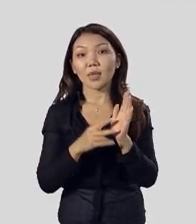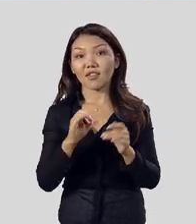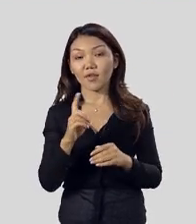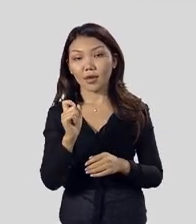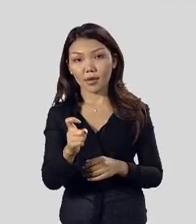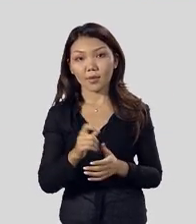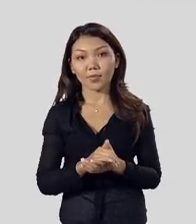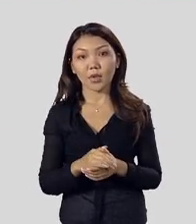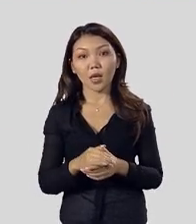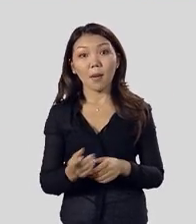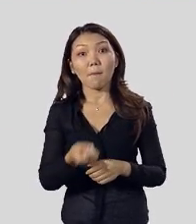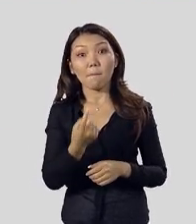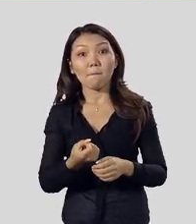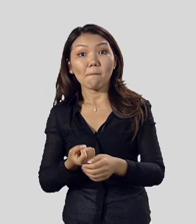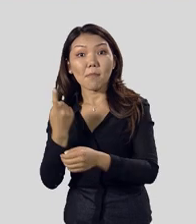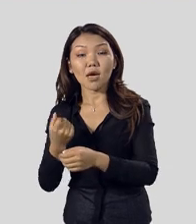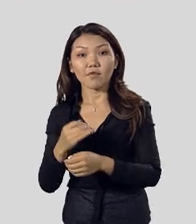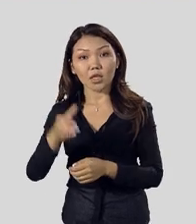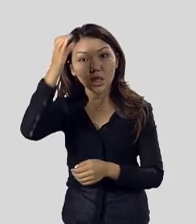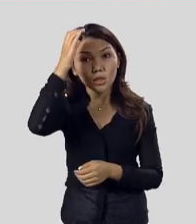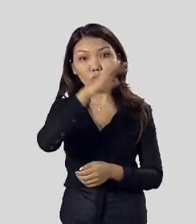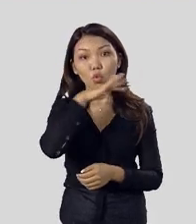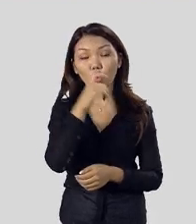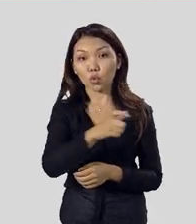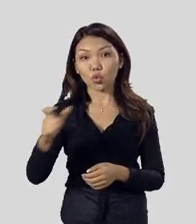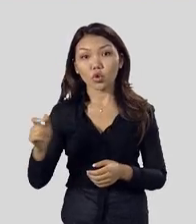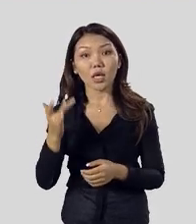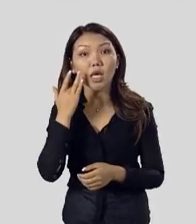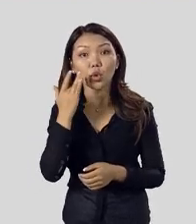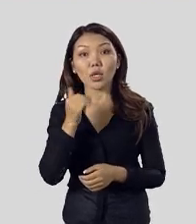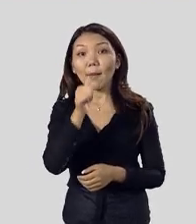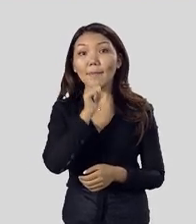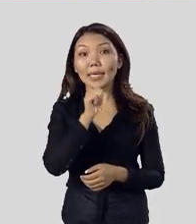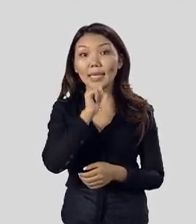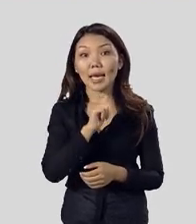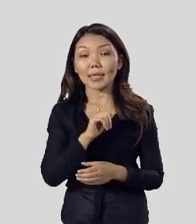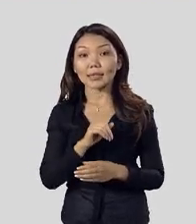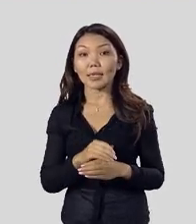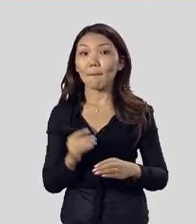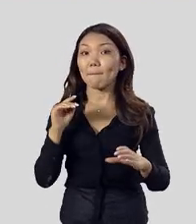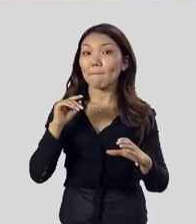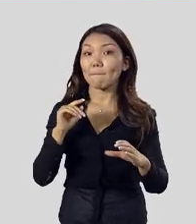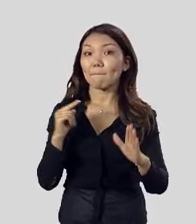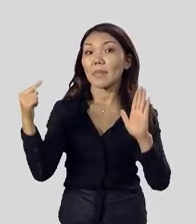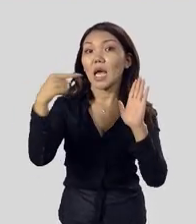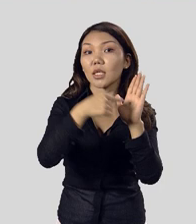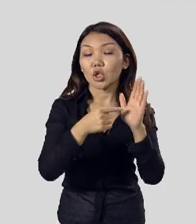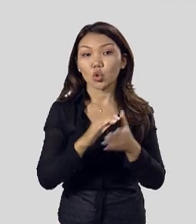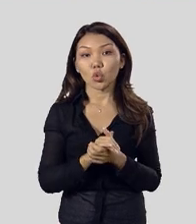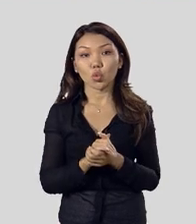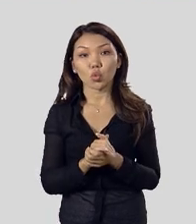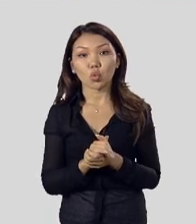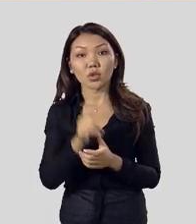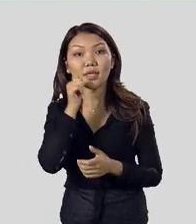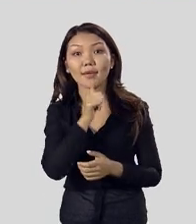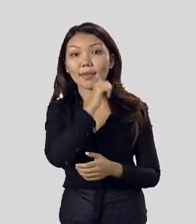плеяда прогрессивных естествоиспытателей которые пытались проникнуть в сокровенные тайны природы